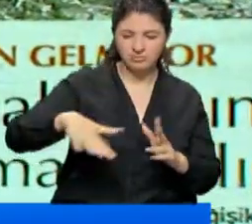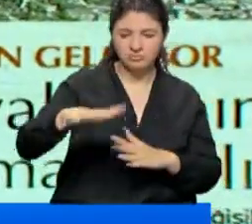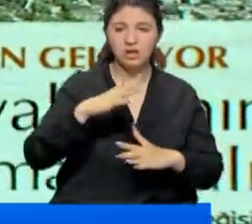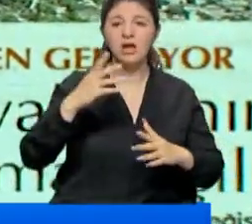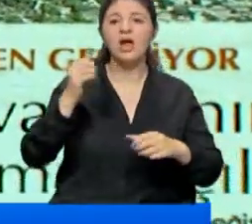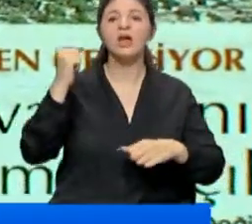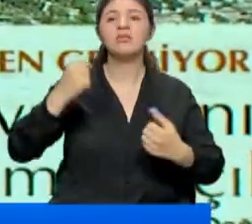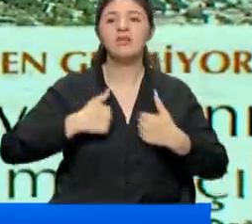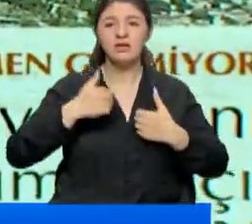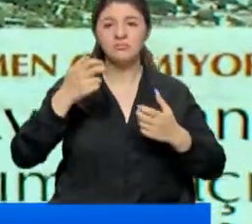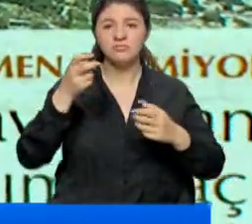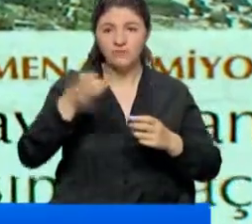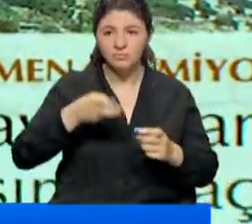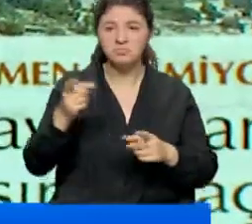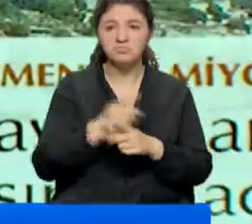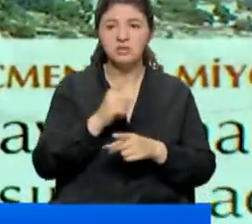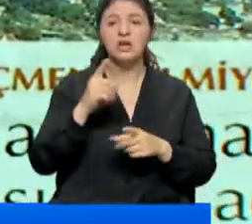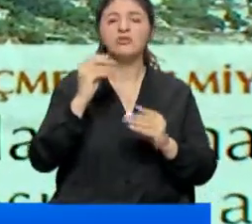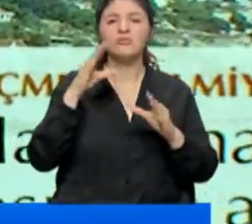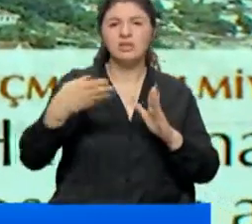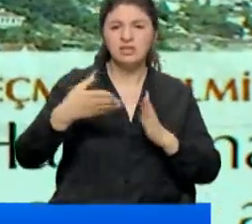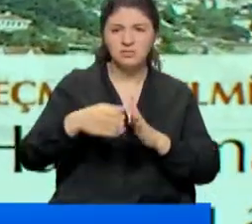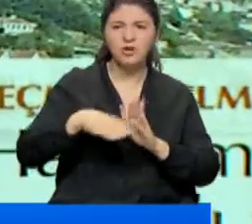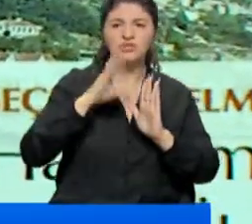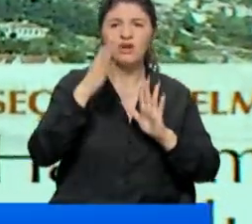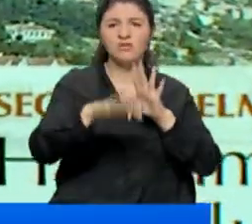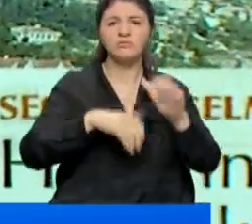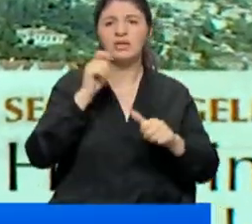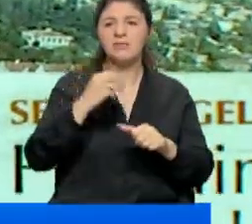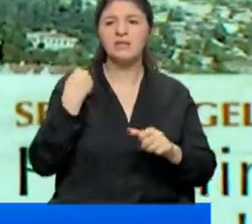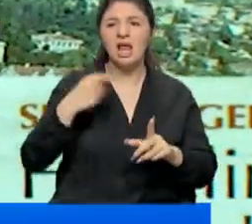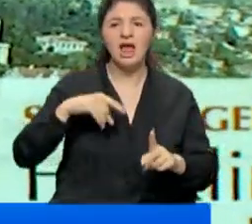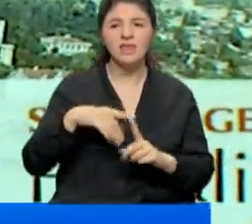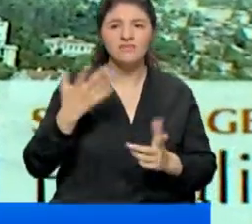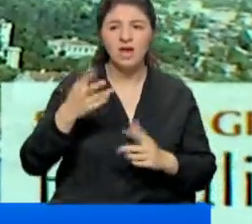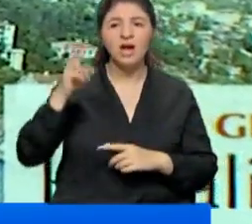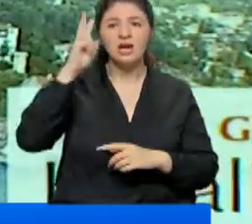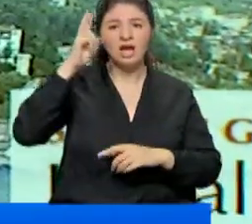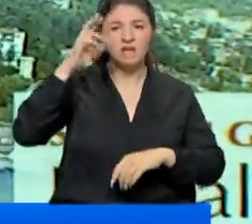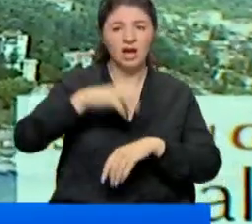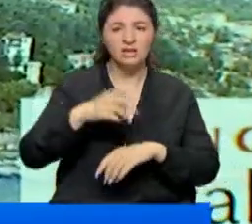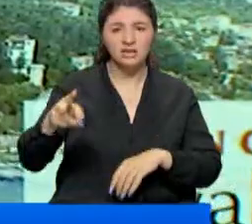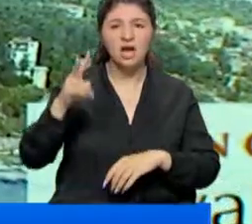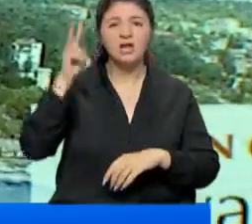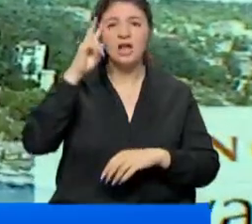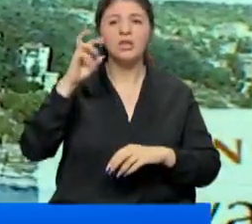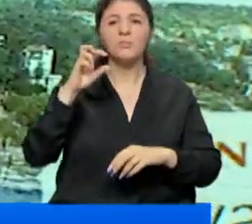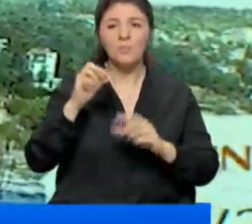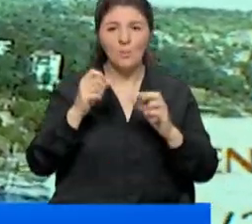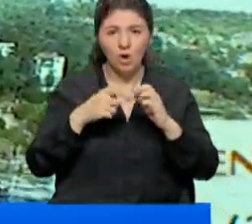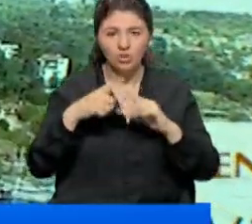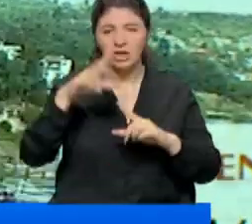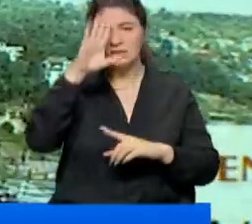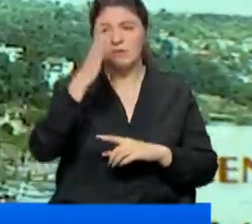tank palet fabrikası limanlar olmak üzere çok sayıda alım yapan katarların yeni hedefi Galatasaray Adası Galataport